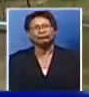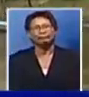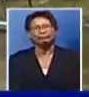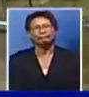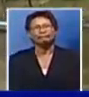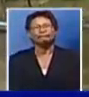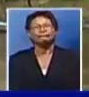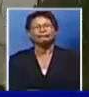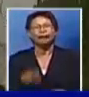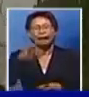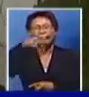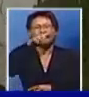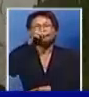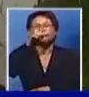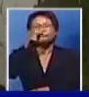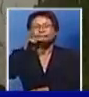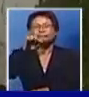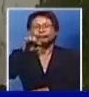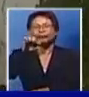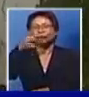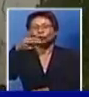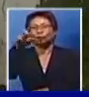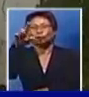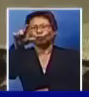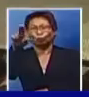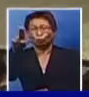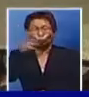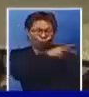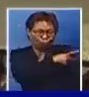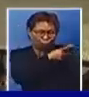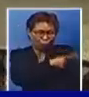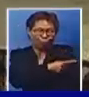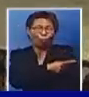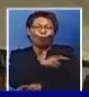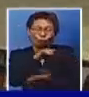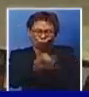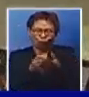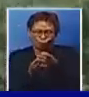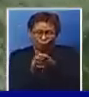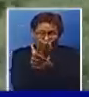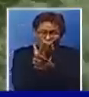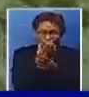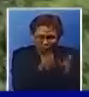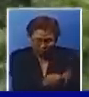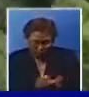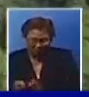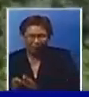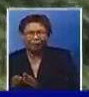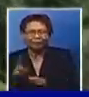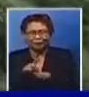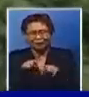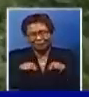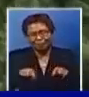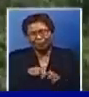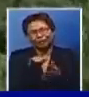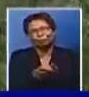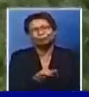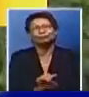penghulu Morshide Tali, klinik berkenaan mampu menjadi pencetus kepada pembangunan terancang kekuasaan mereka.